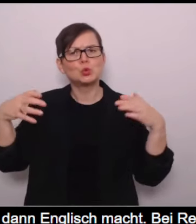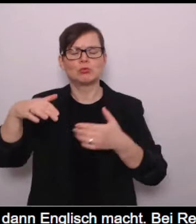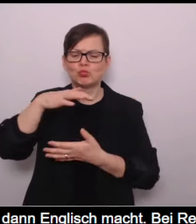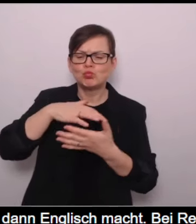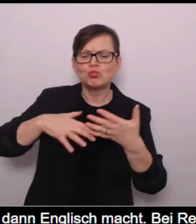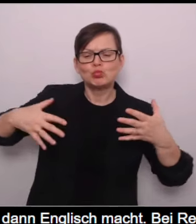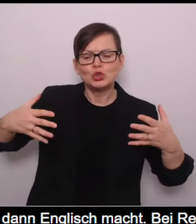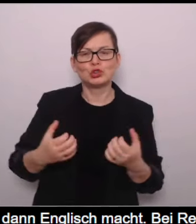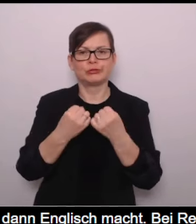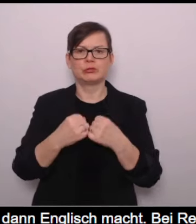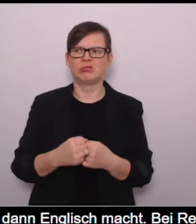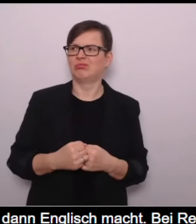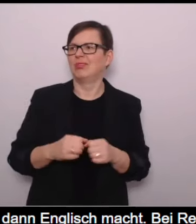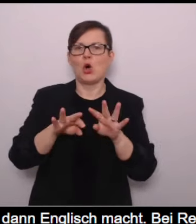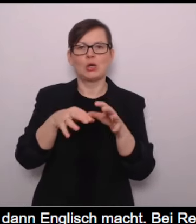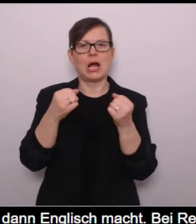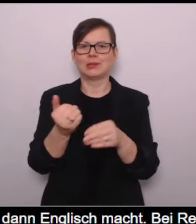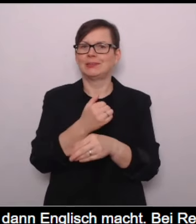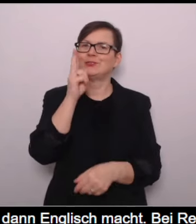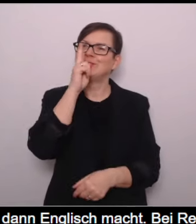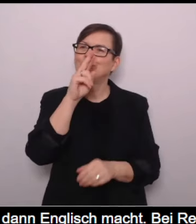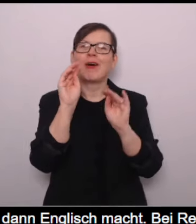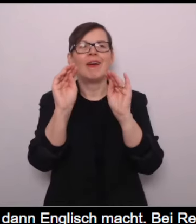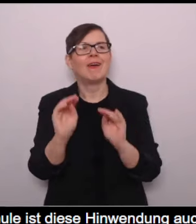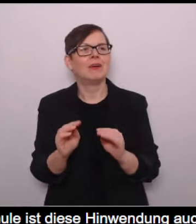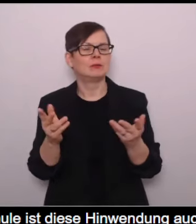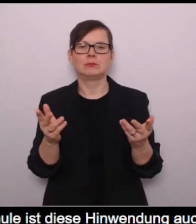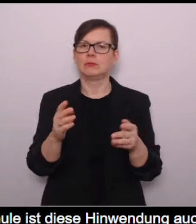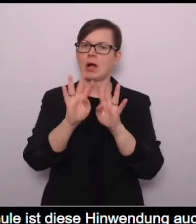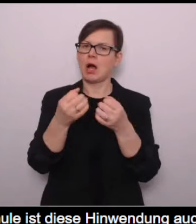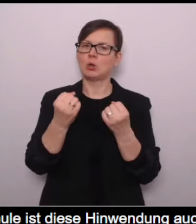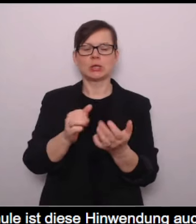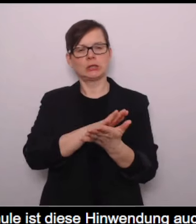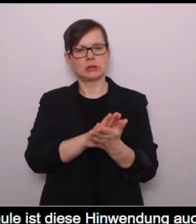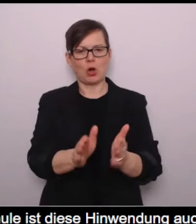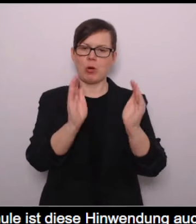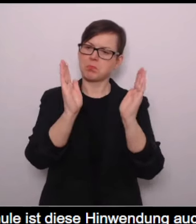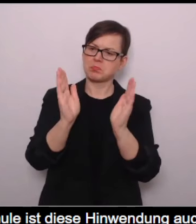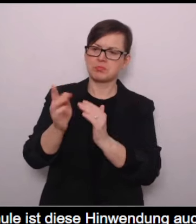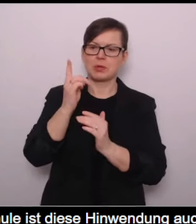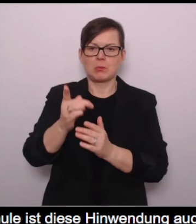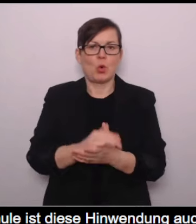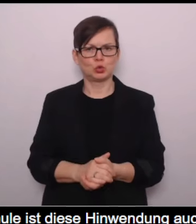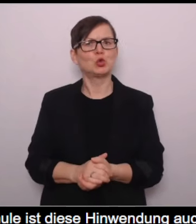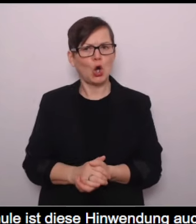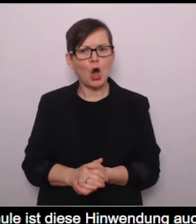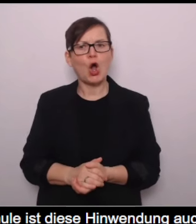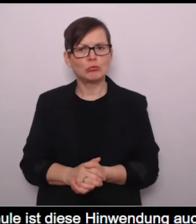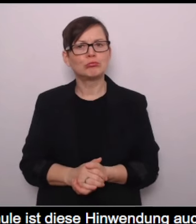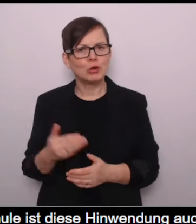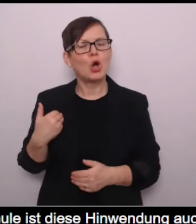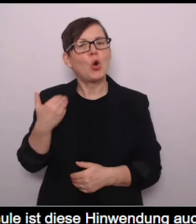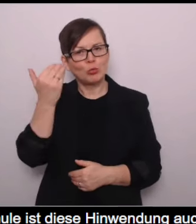Krisen gehabt. Und wir haben, glaube ich, das miteinander ganz gut gemacht. Und da geht es ja gar nicht um Spaß, sondern mir geht es darum, dass das